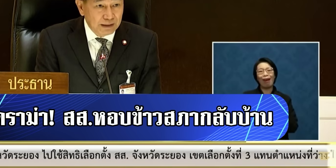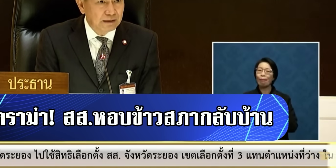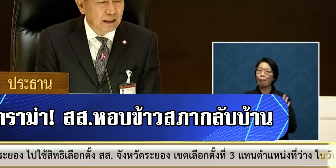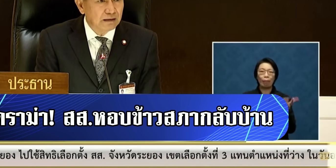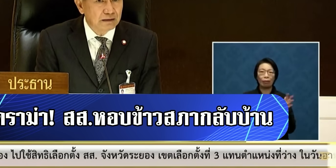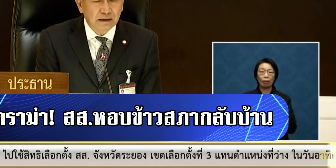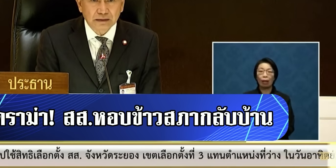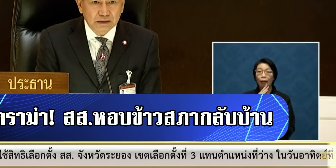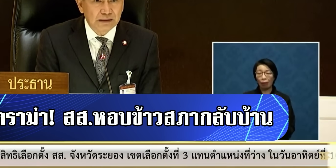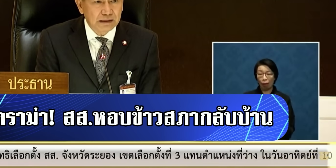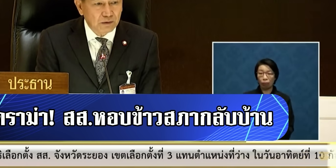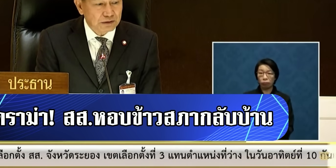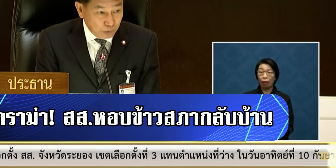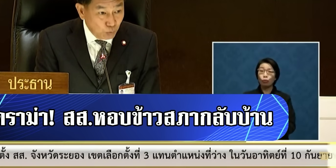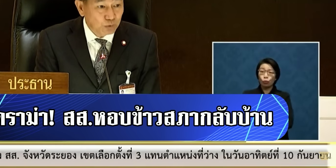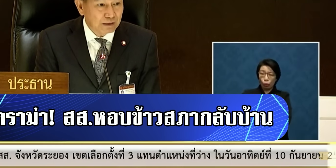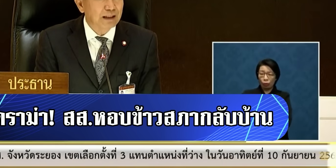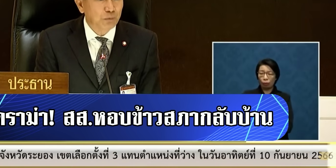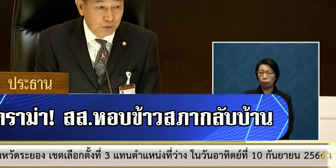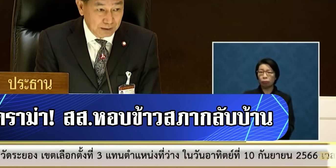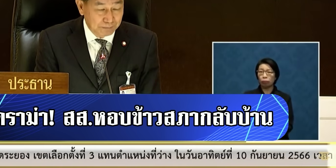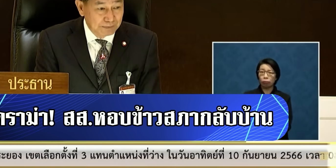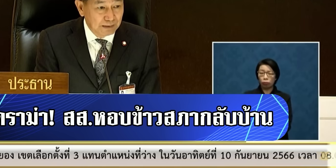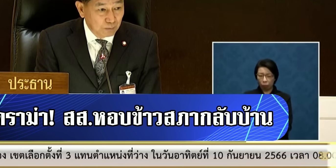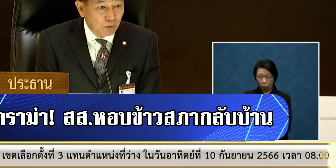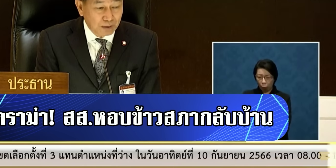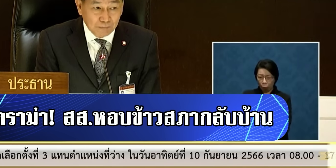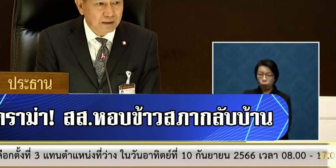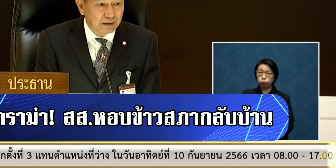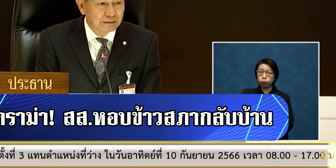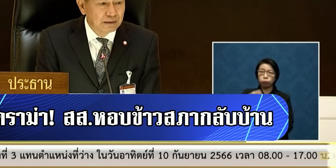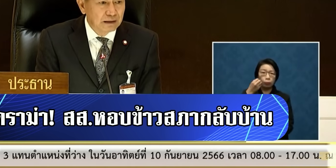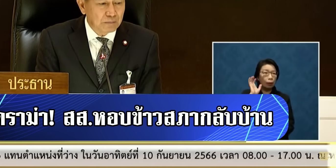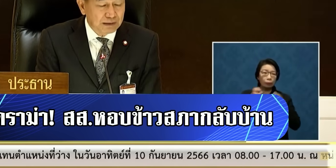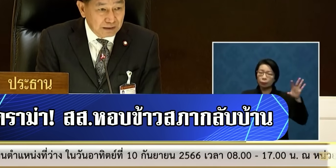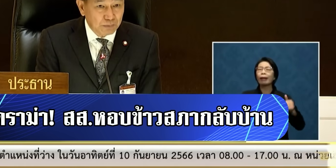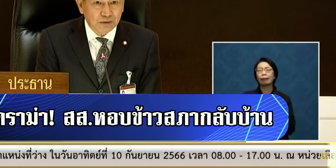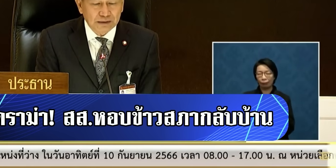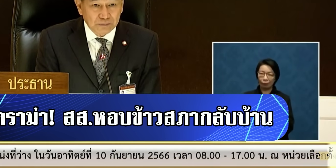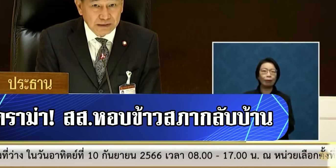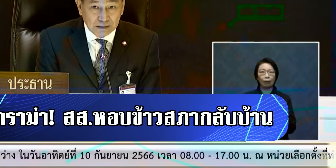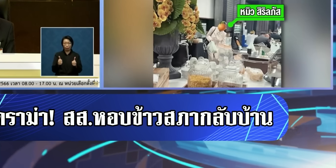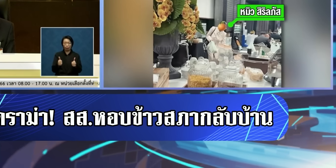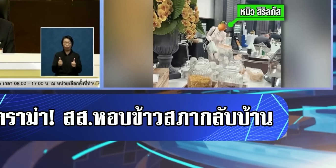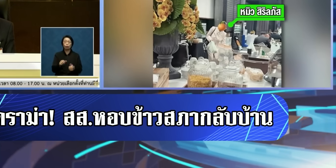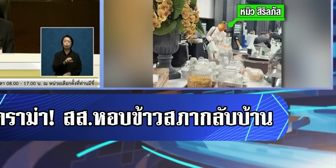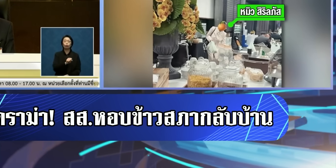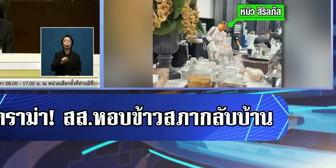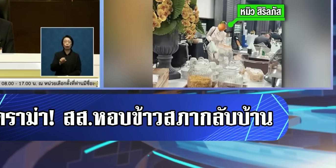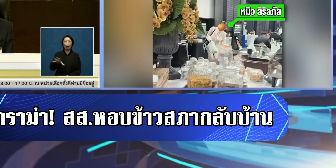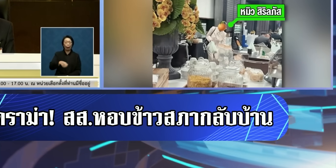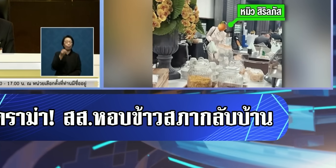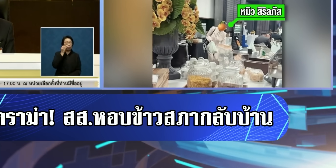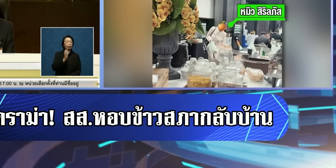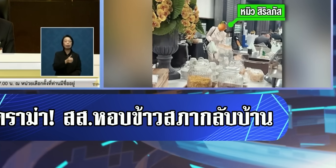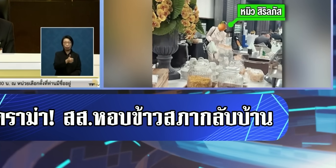เกี่ยวข้องกับประเด็นนี้แล้วก็บอกว่าเรื่องเนี้ยไม่อาจจะผิดนะที่สสจะเอาอาหารกลับบ้านหลังเลิกประชุมแล้วแล้ววันนี้ก็